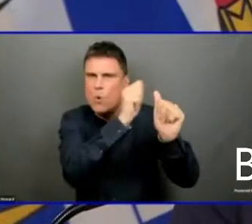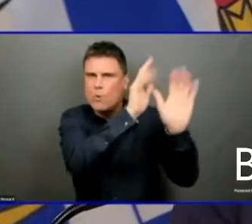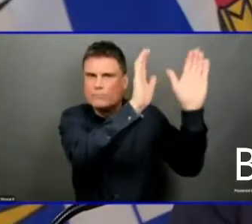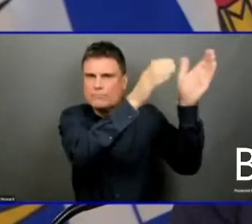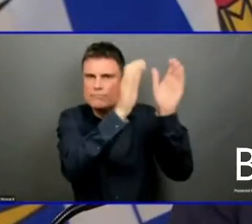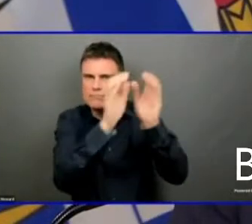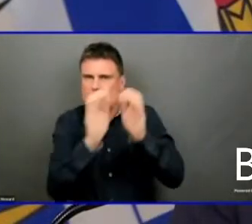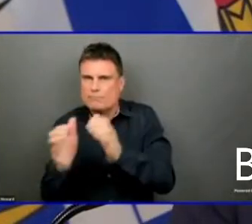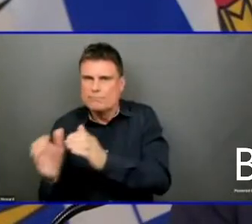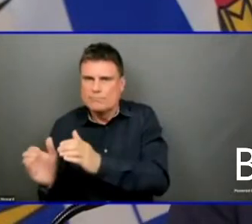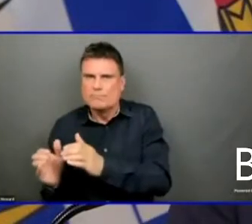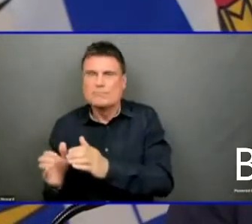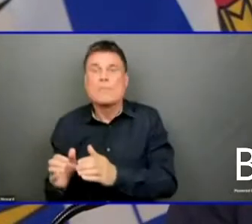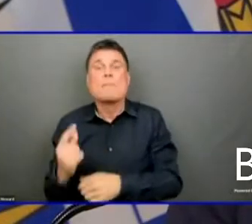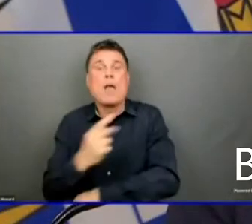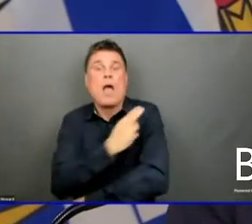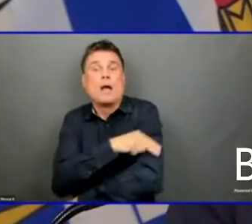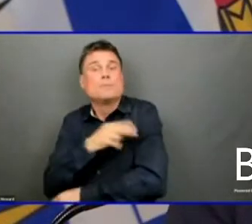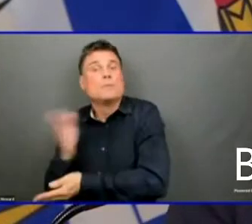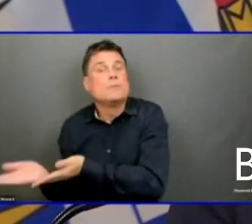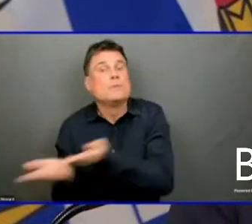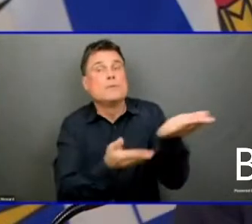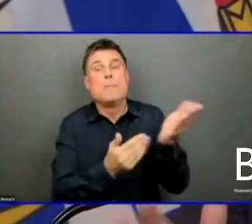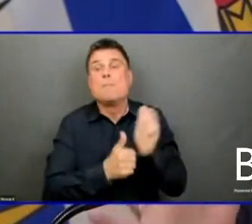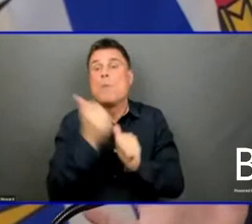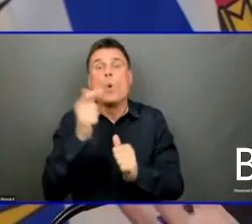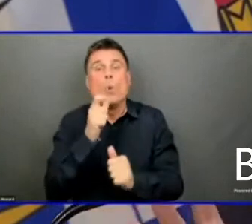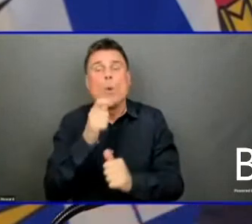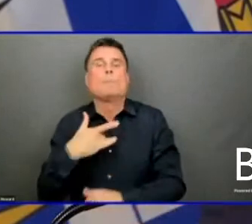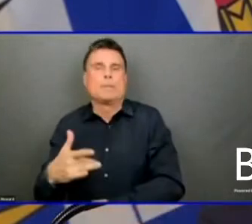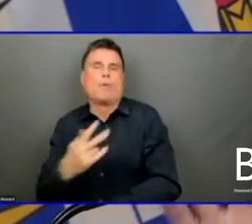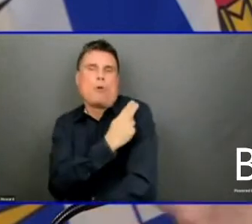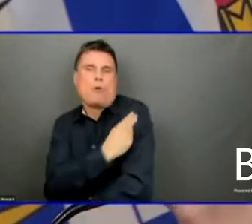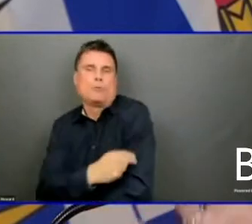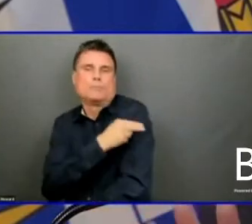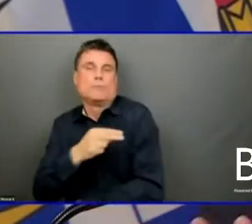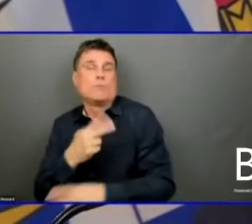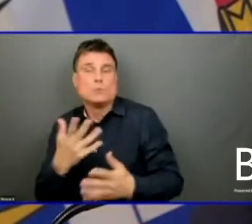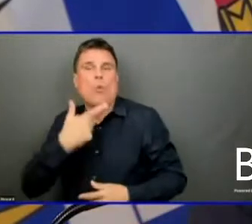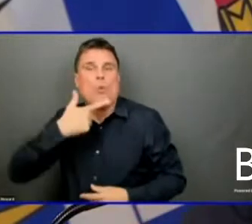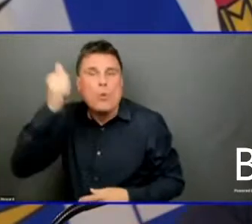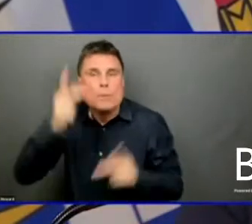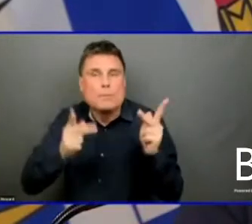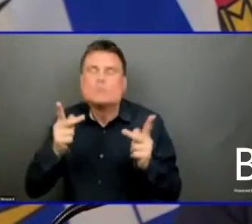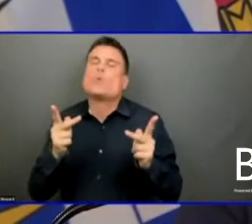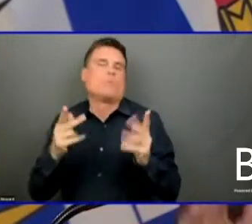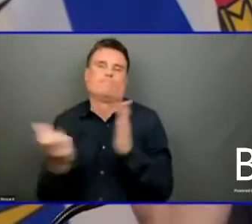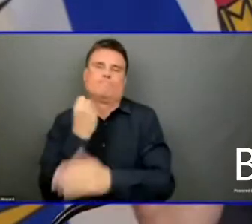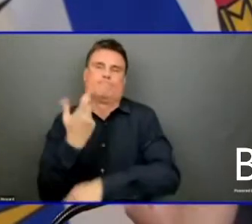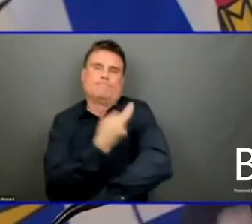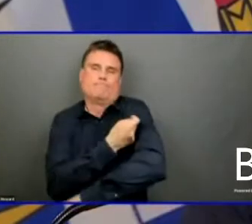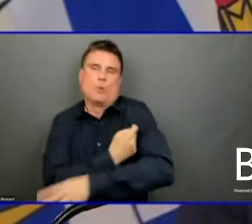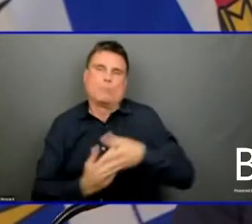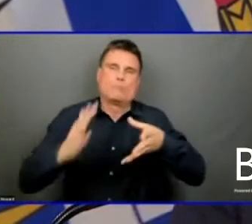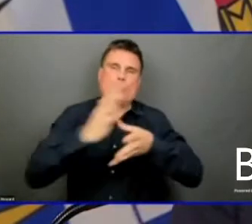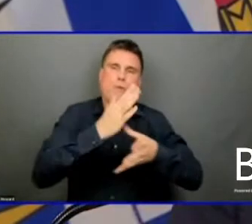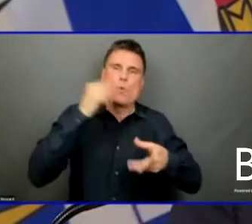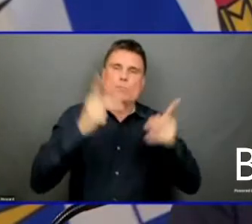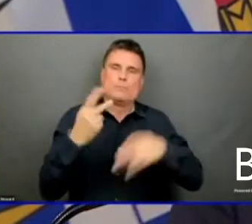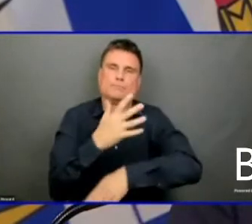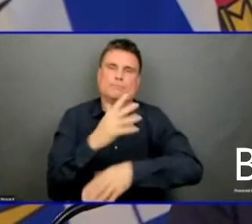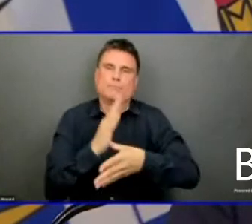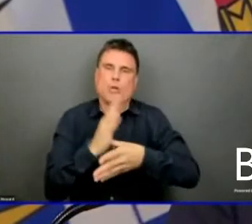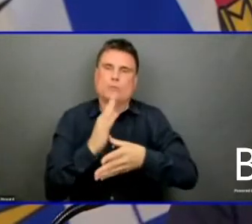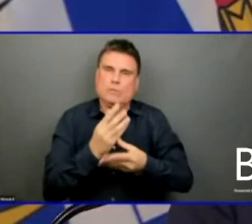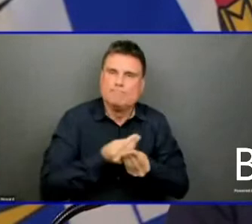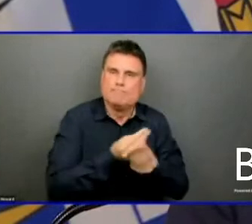亡。 that we have to anybody over age 55 那么现在 to 呢， try 只要 and 是 increase 55 our 岁以上的 protection in 得 that 打 lower 那个 of that 那 age